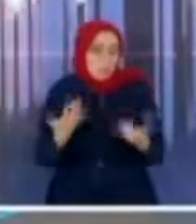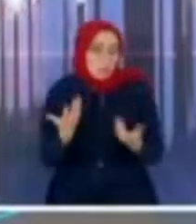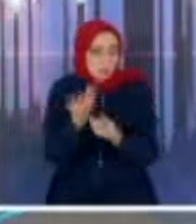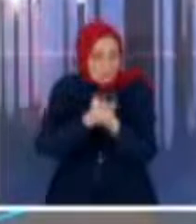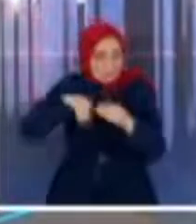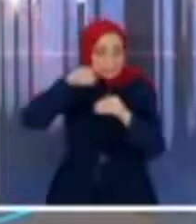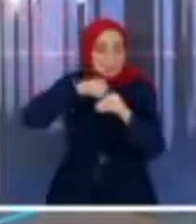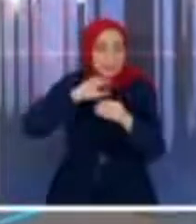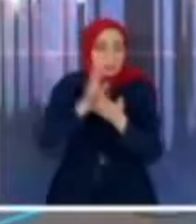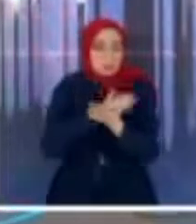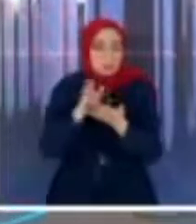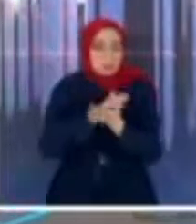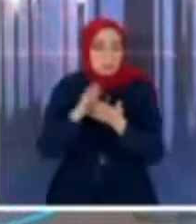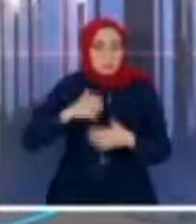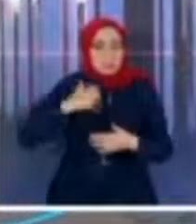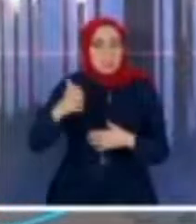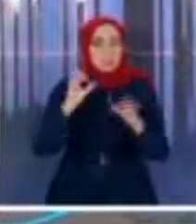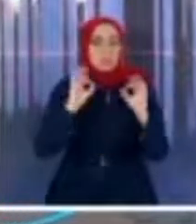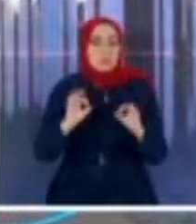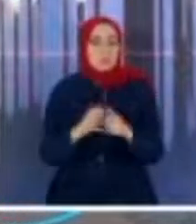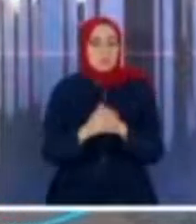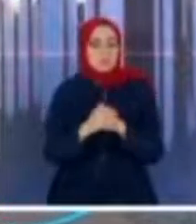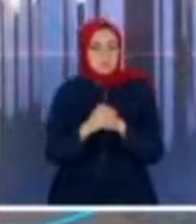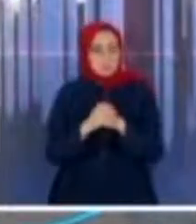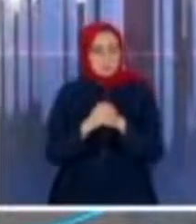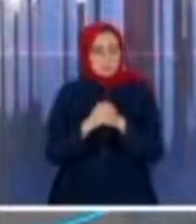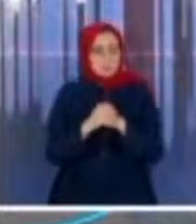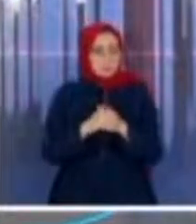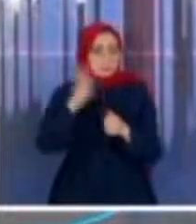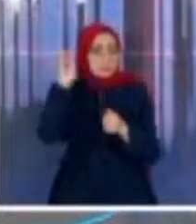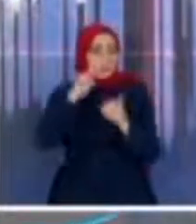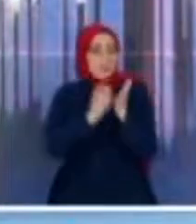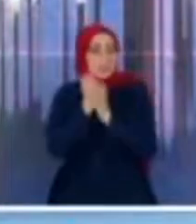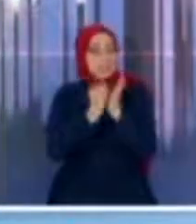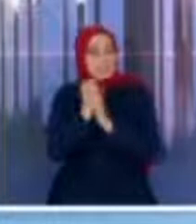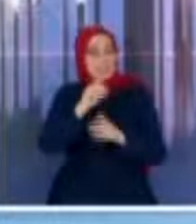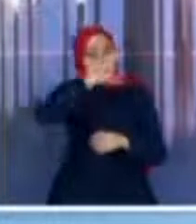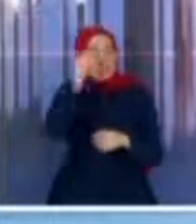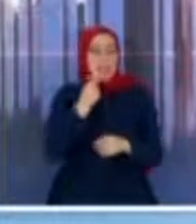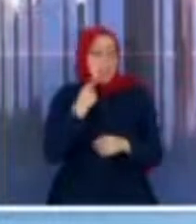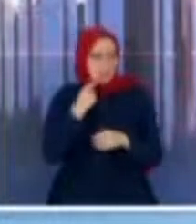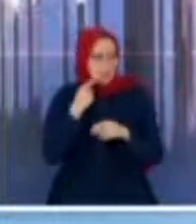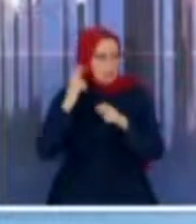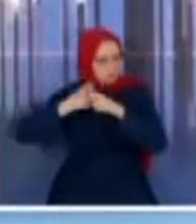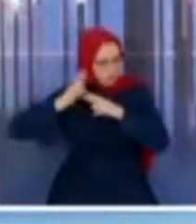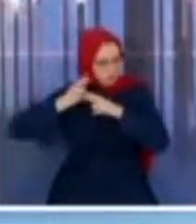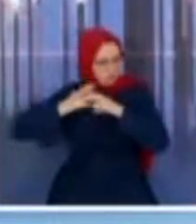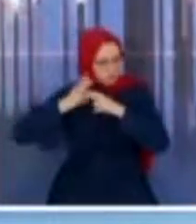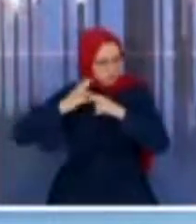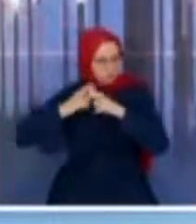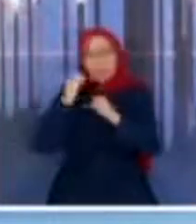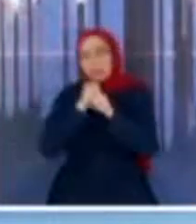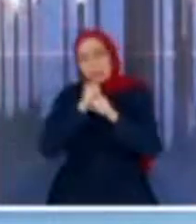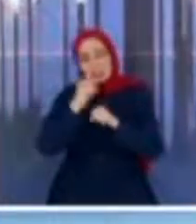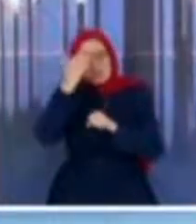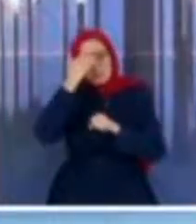فريمون ممكن تقولوا لي عليه؟ صحيح هو الهلال الاحمر ديجا مش غريب معناه عليه، قاعد الهيئات الكل قاعده يعملوا معناها